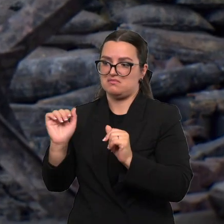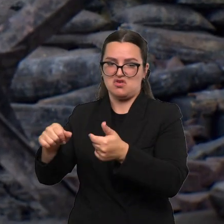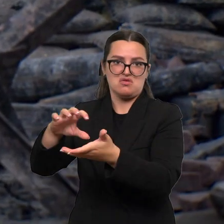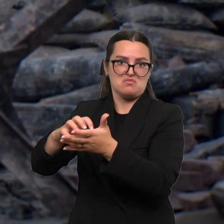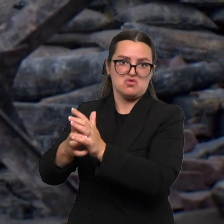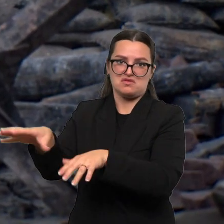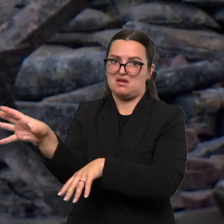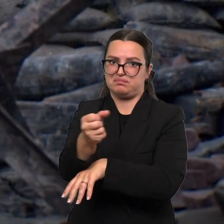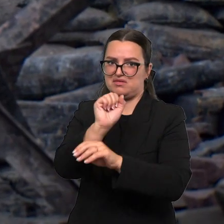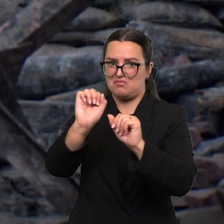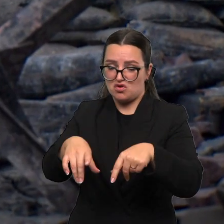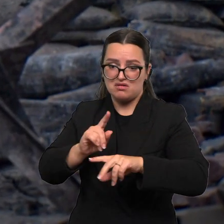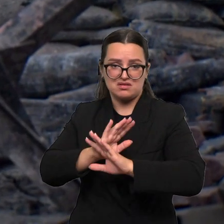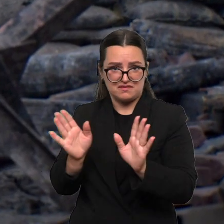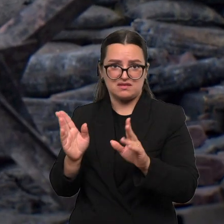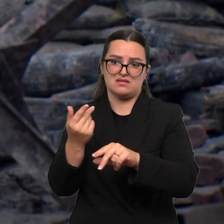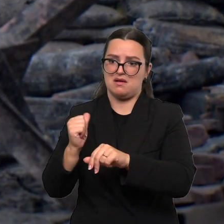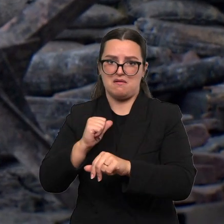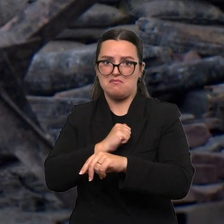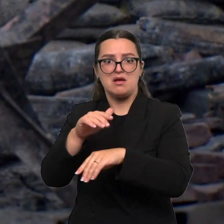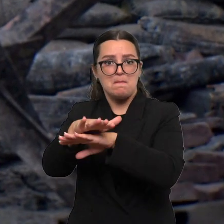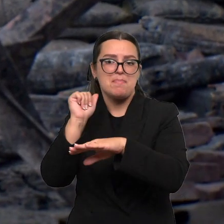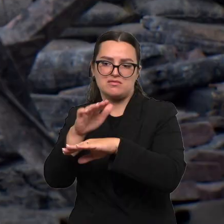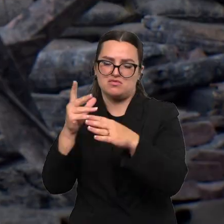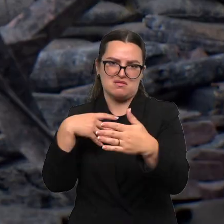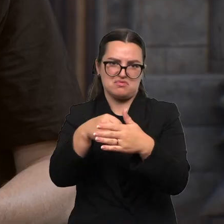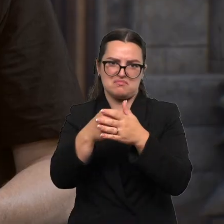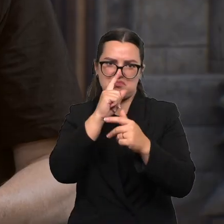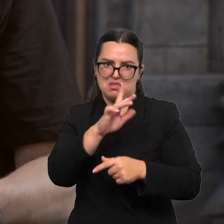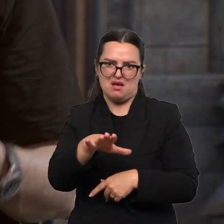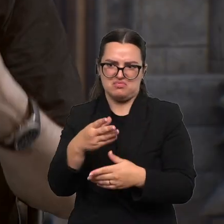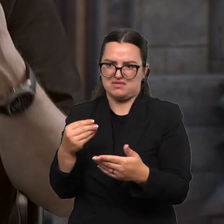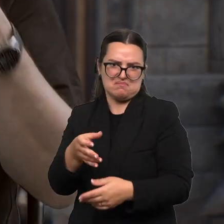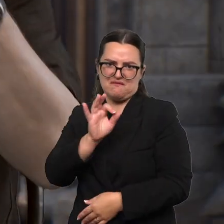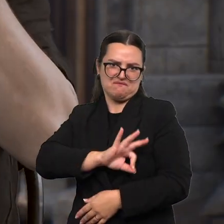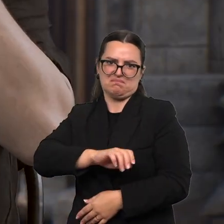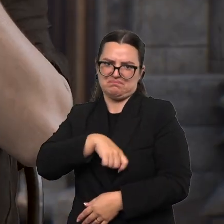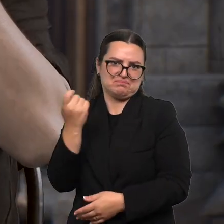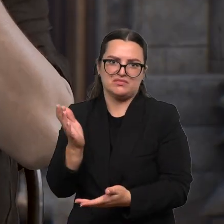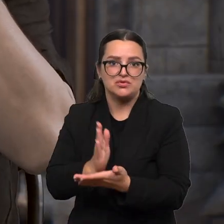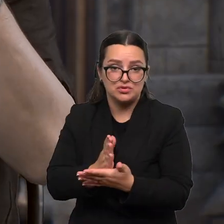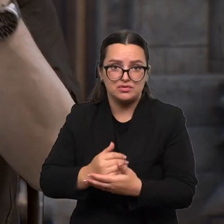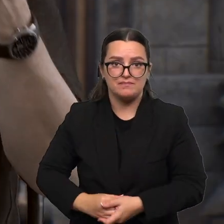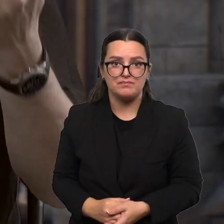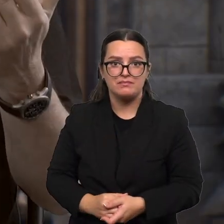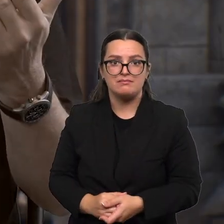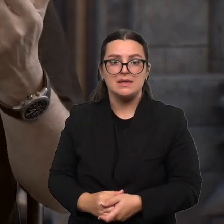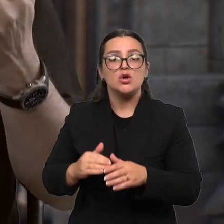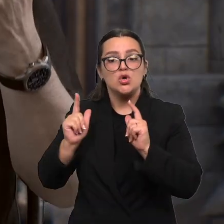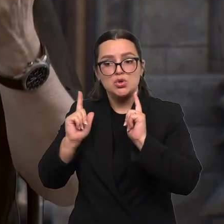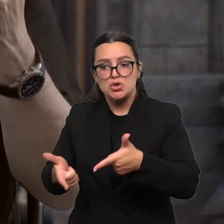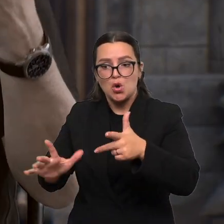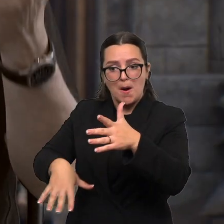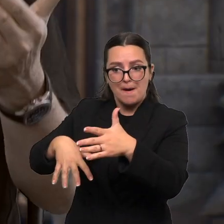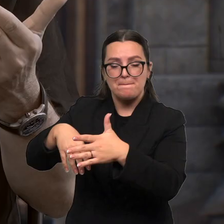viskas, pasimkit tą būstą, nes jis jūsų užstatas, aš nemokėsiu jums paskolos. Tai kitaip tariant, mokėjimas priklauso ne